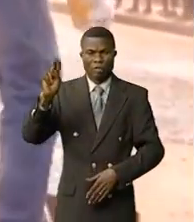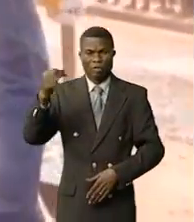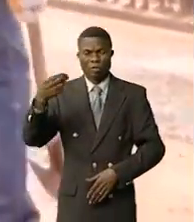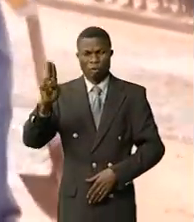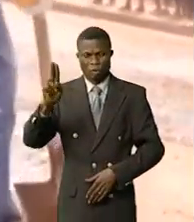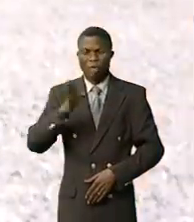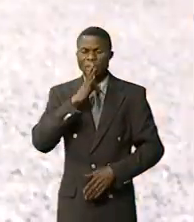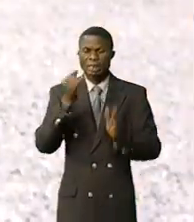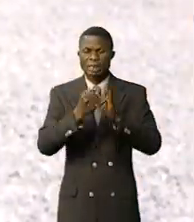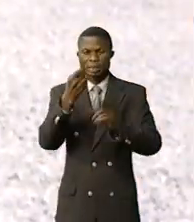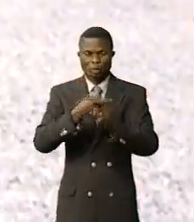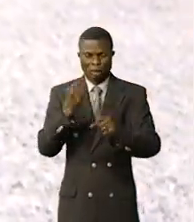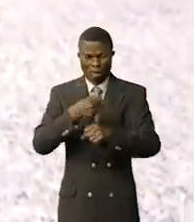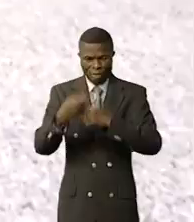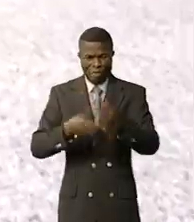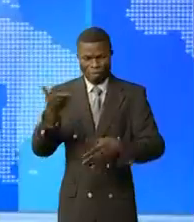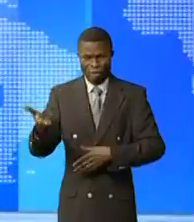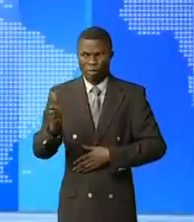durer 6 mois.